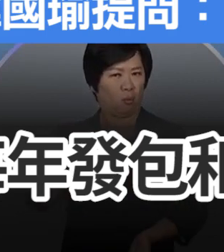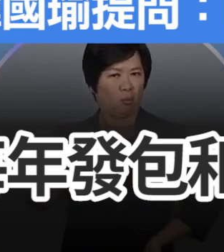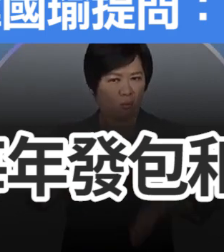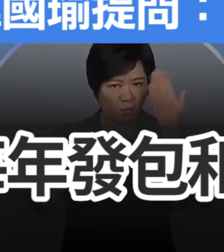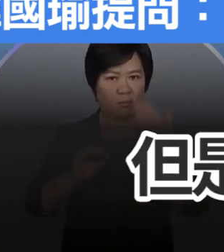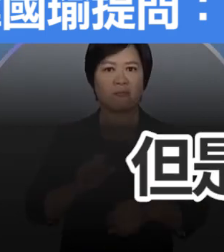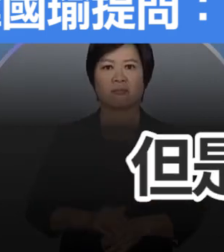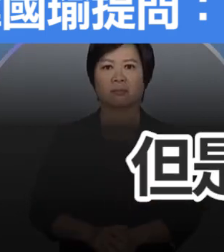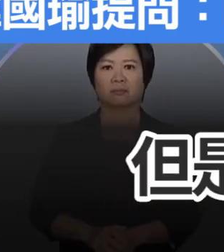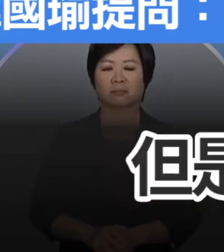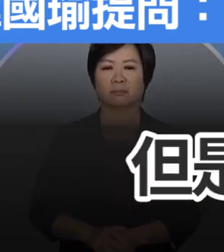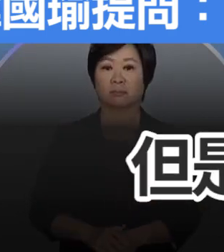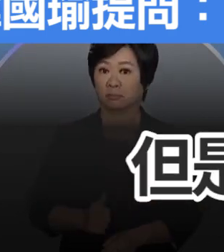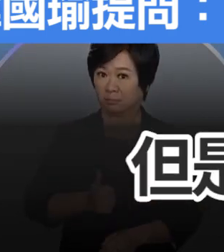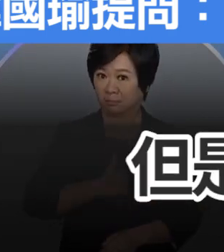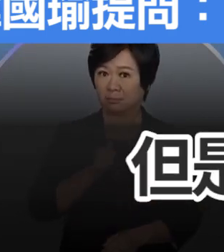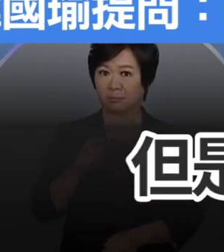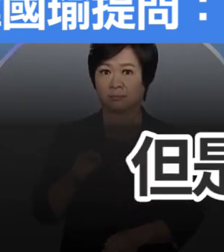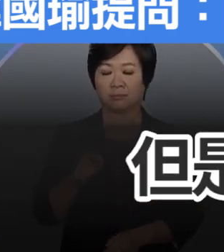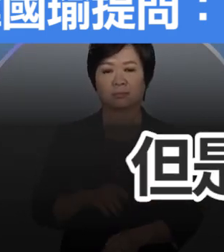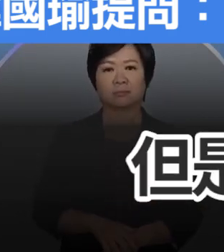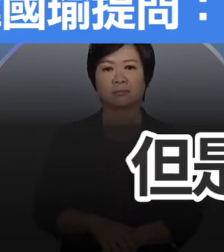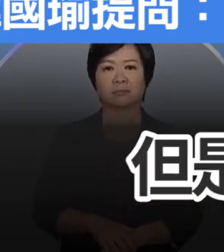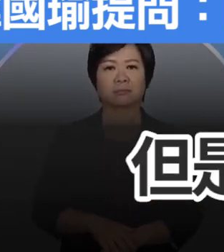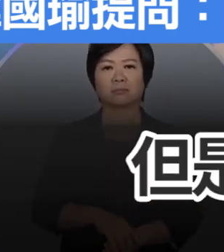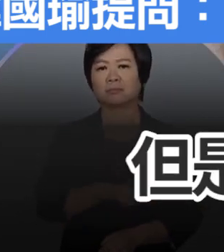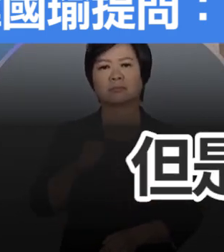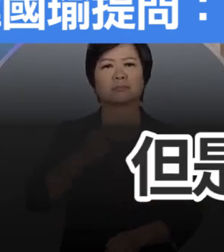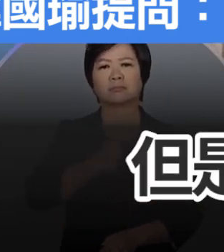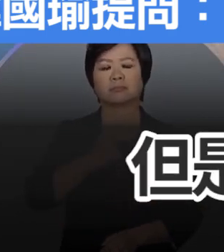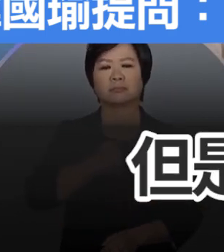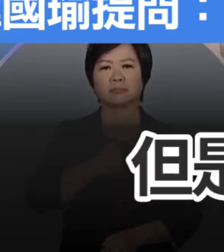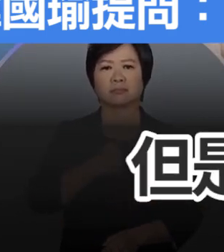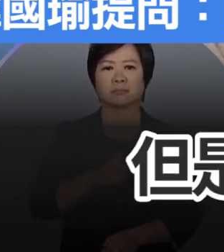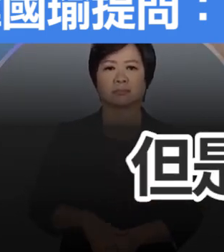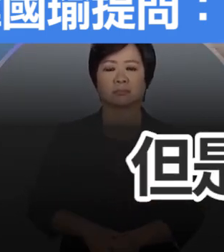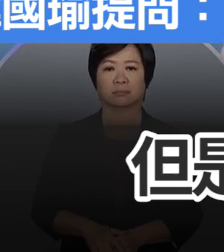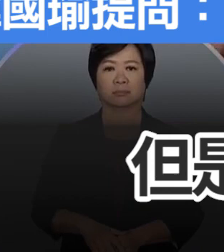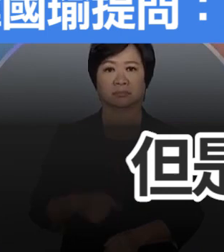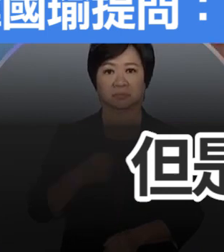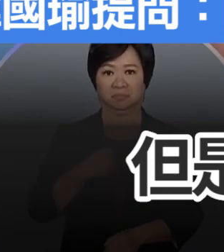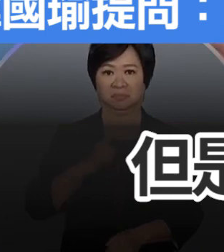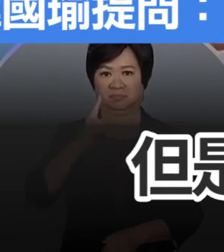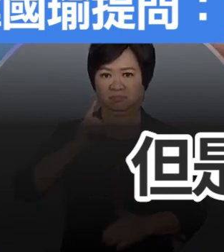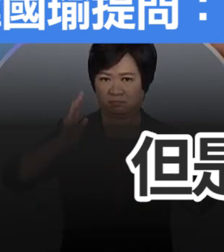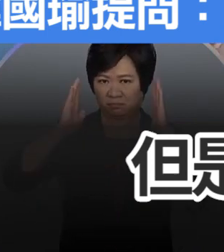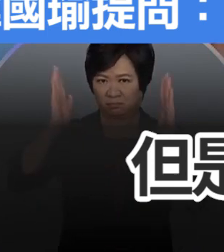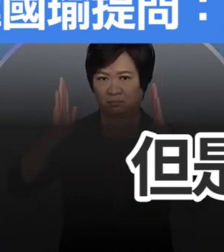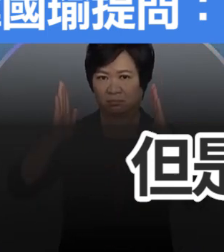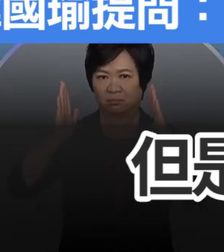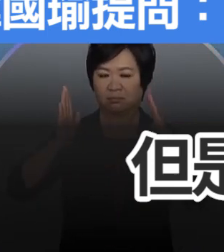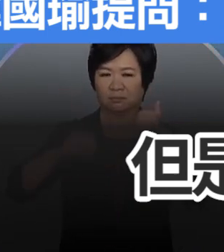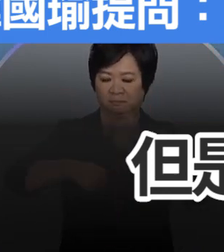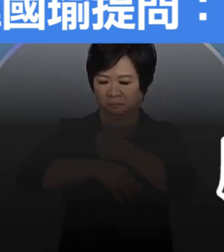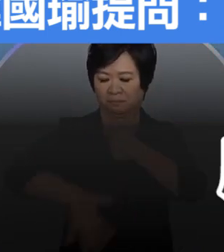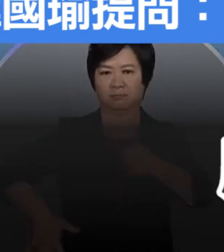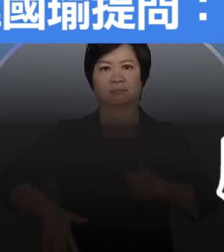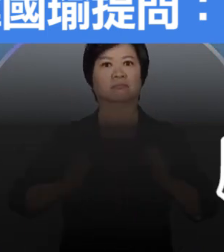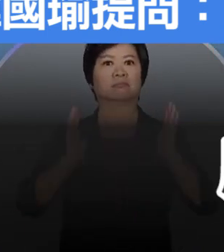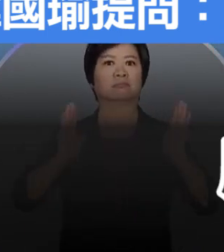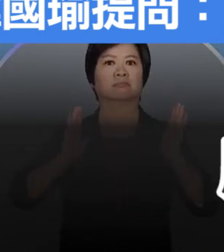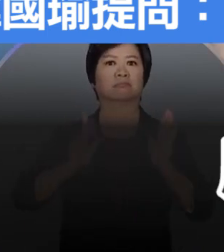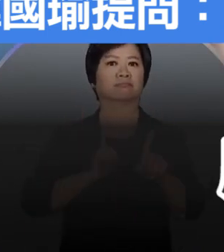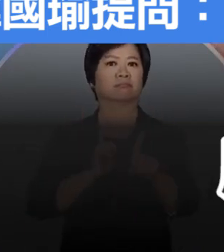础，但是却晓得上梁正下梁就不会歪。所